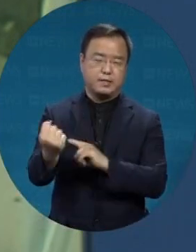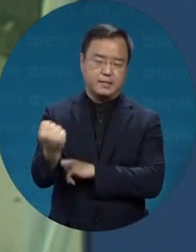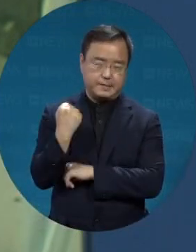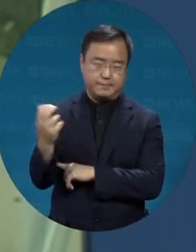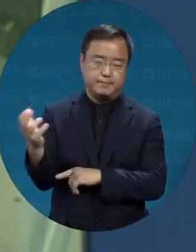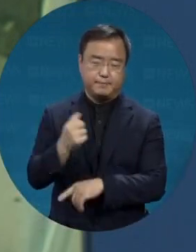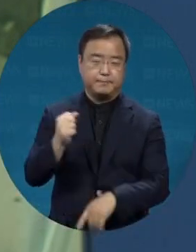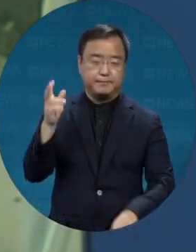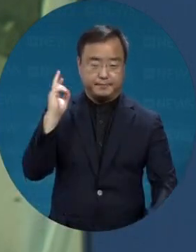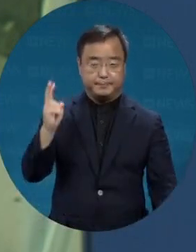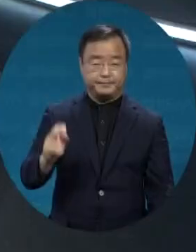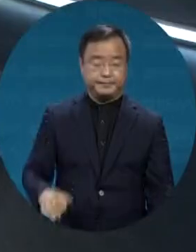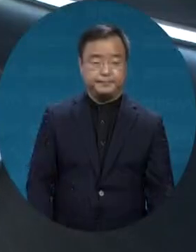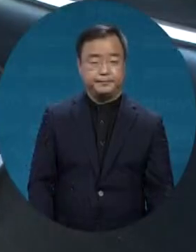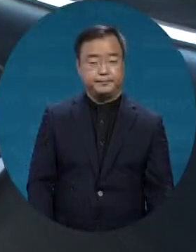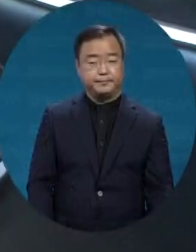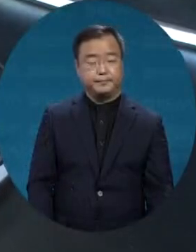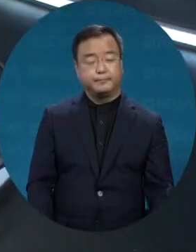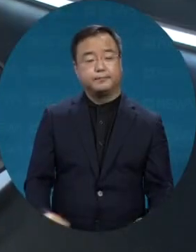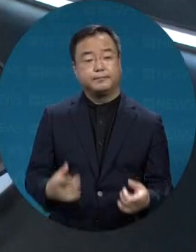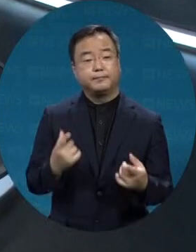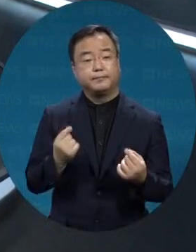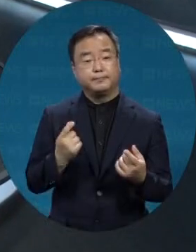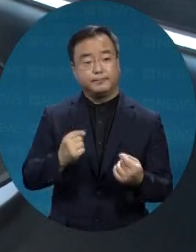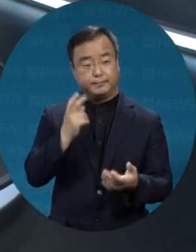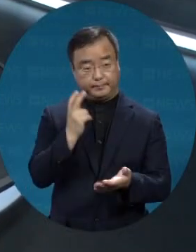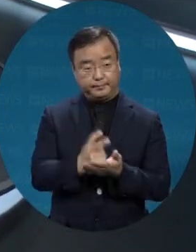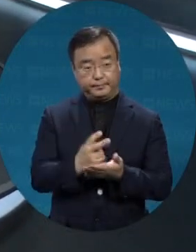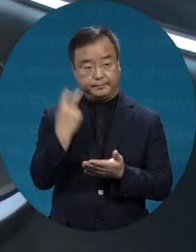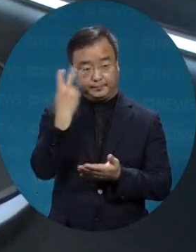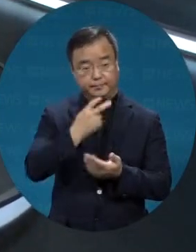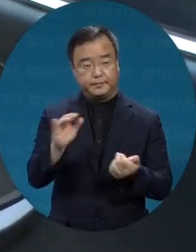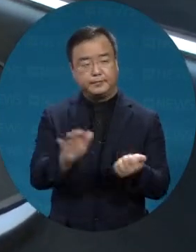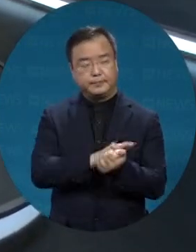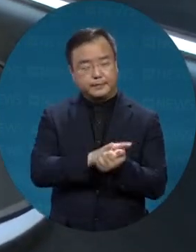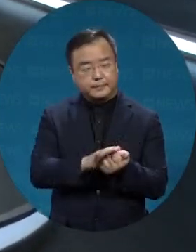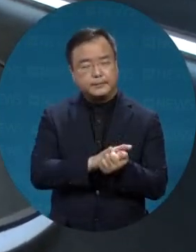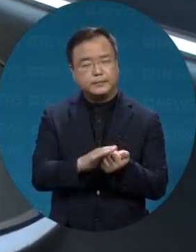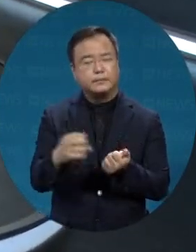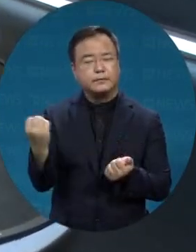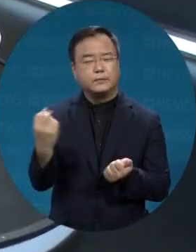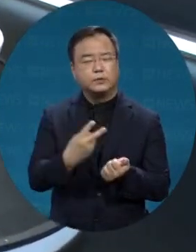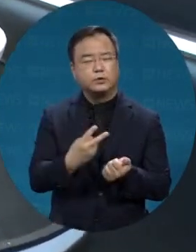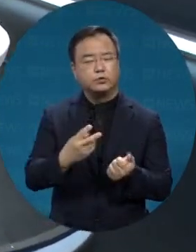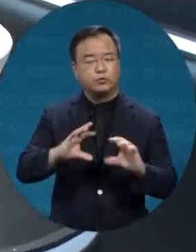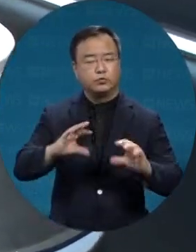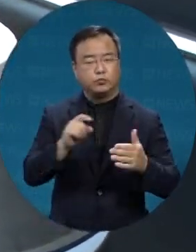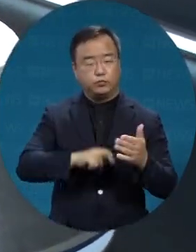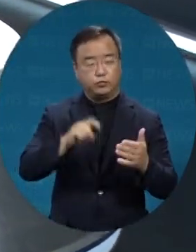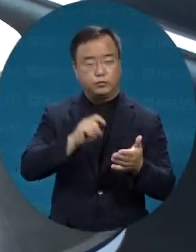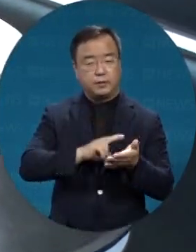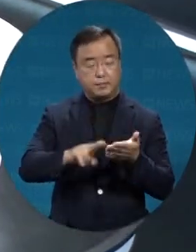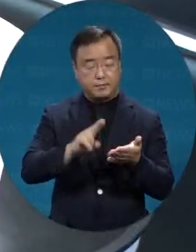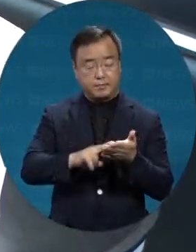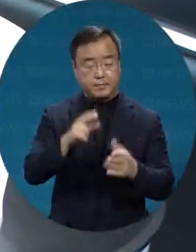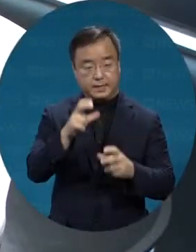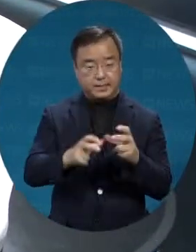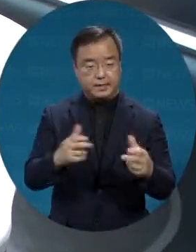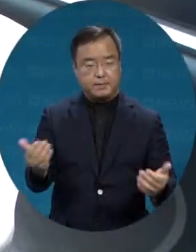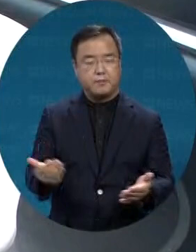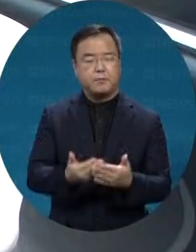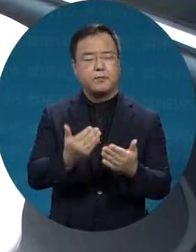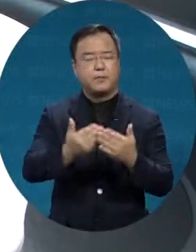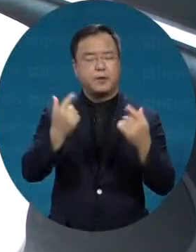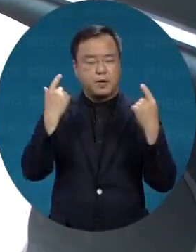않을까 싶습니다네 이런 어떤 법적 보호 장치뿐 아니라 동시에 국내 만화산업이 지속적으로 발전할 수